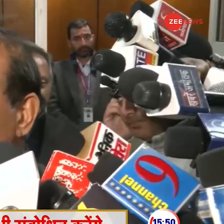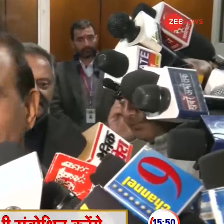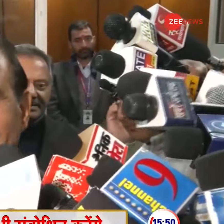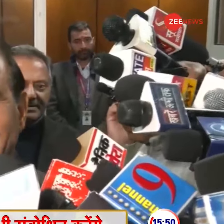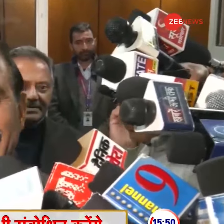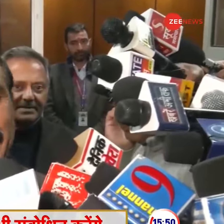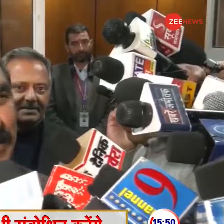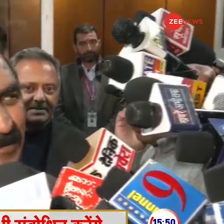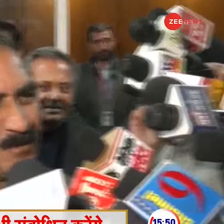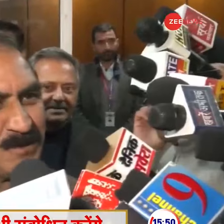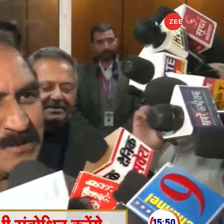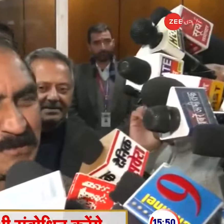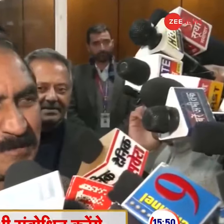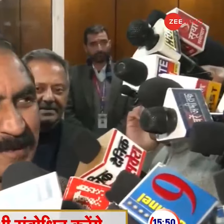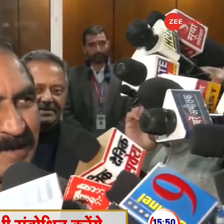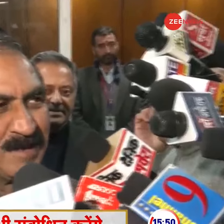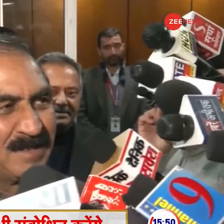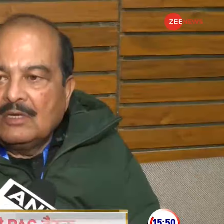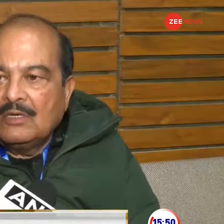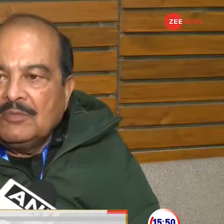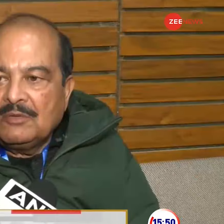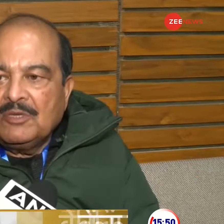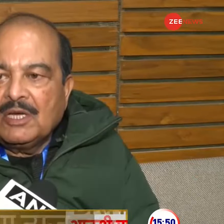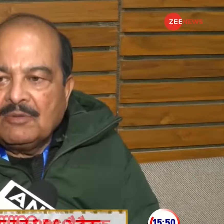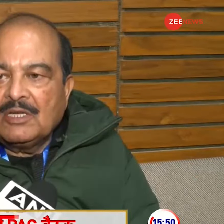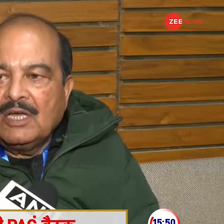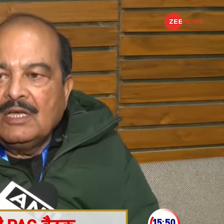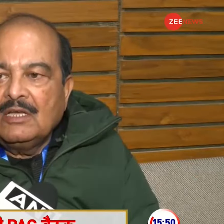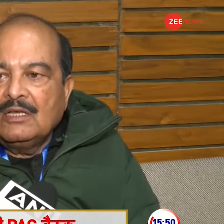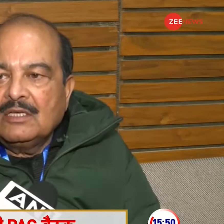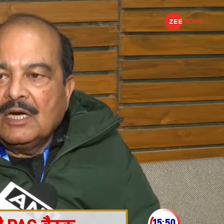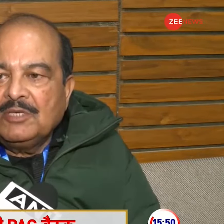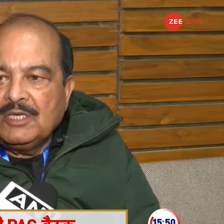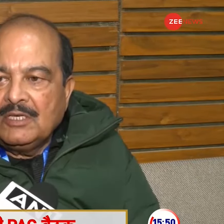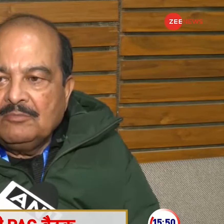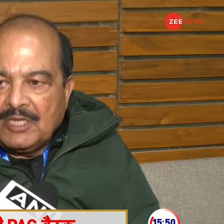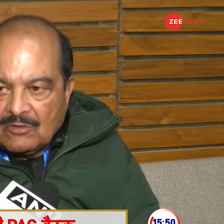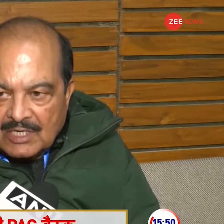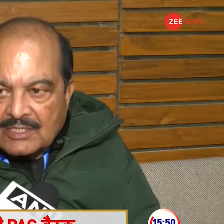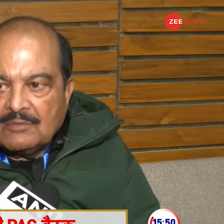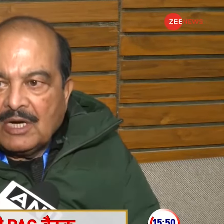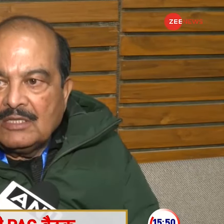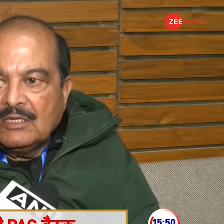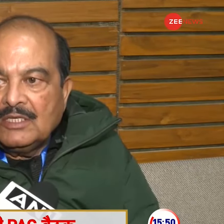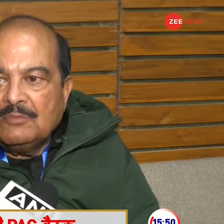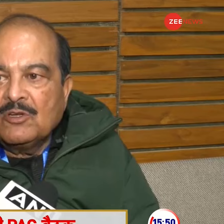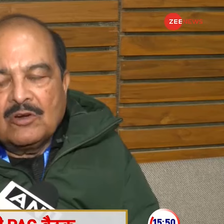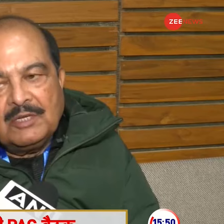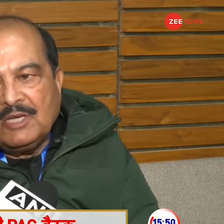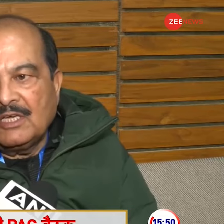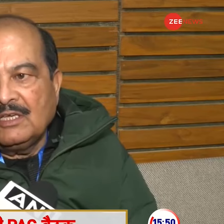विधान सभा में पेश होगा उस वक्त ही सारी तस्वीर स्पष्ट हो जाएगी चीजे क्लियर हो जाएगी